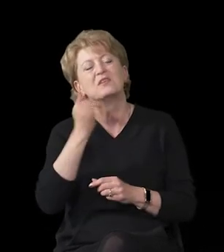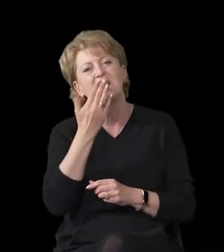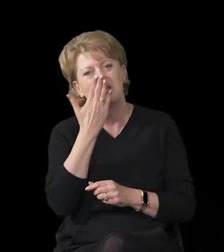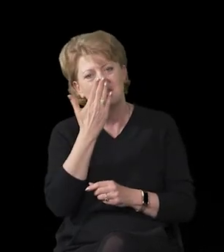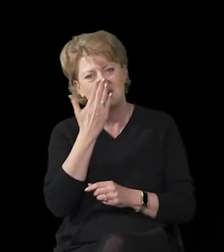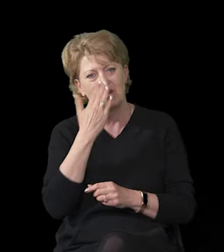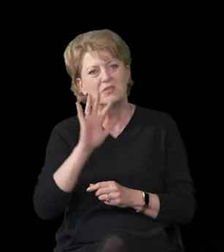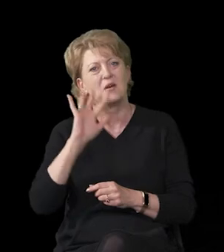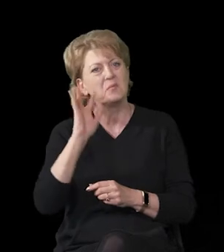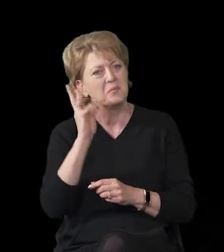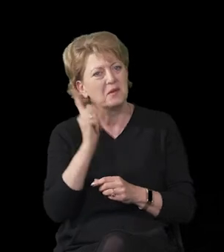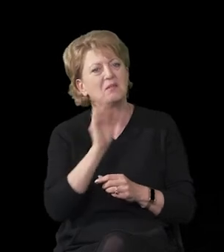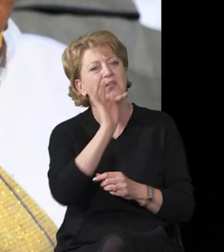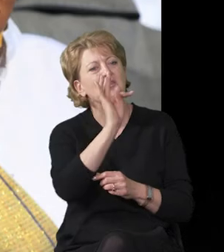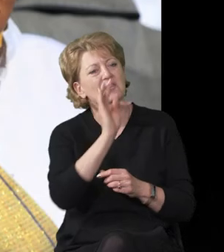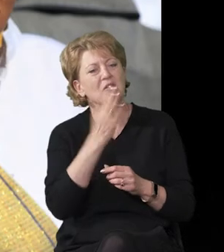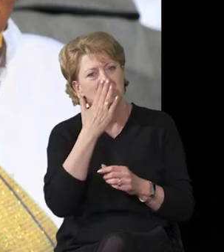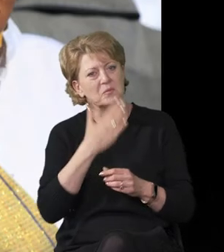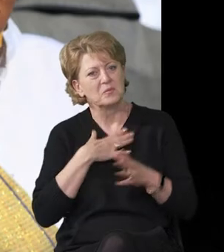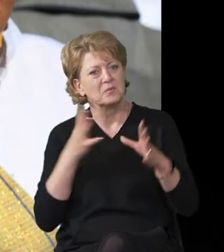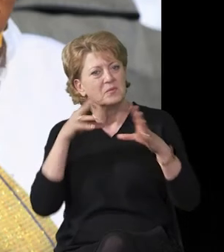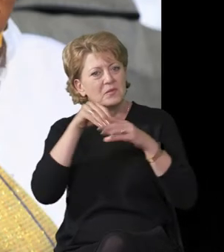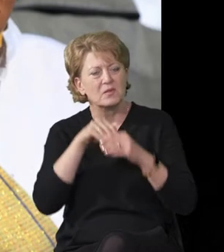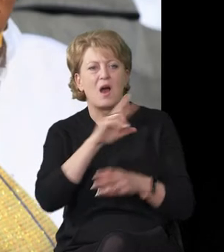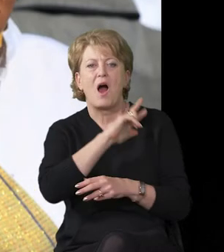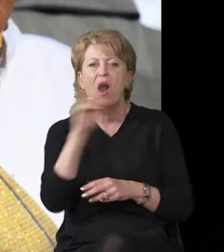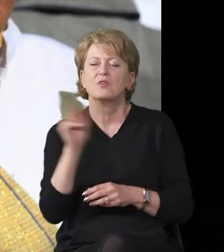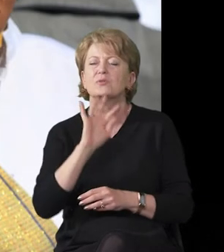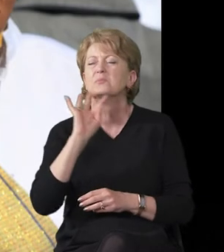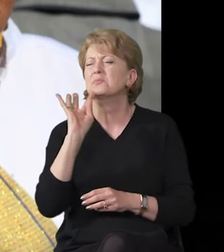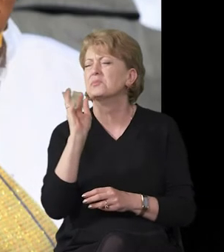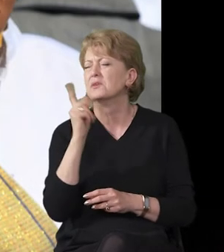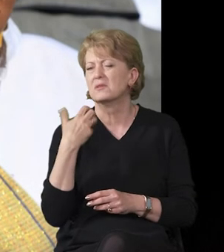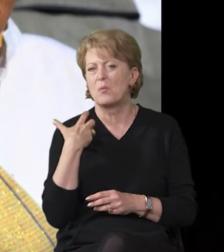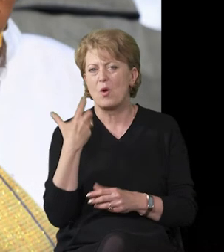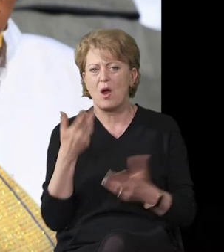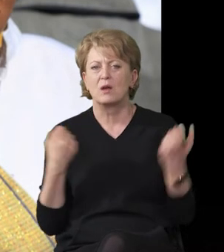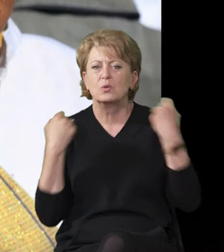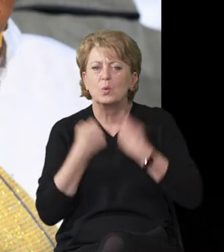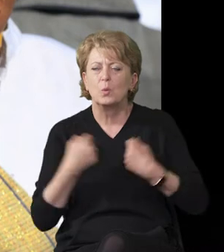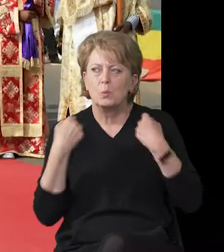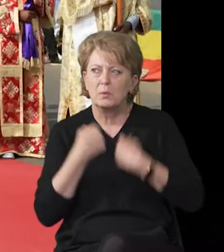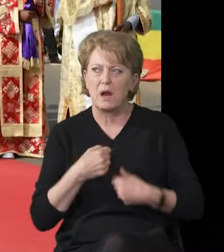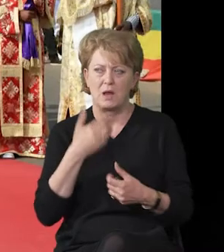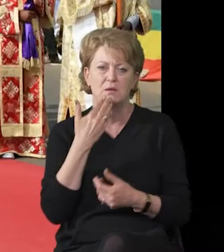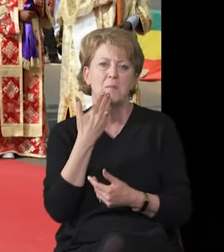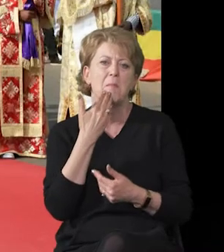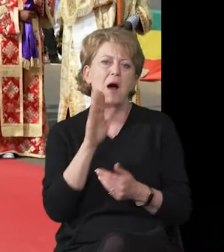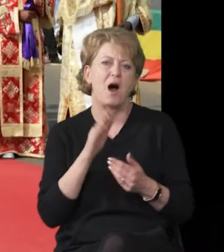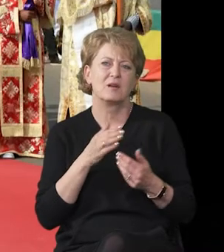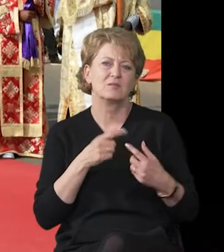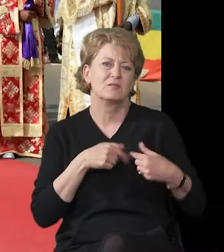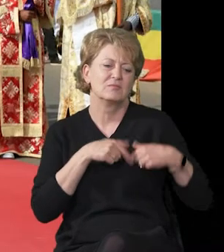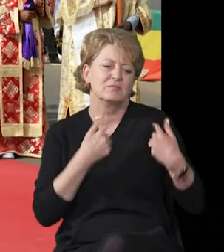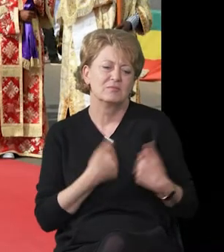związanych właśnie ze świętem Timkat. Wszyscy są przepięknie, bogato wystrojeni, bardzo otwarci, więc jest to